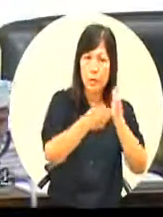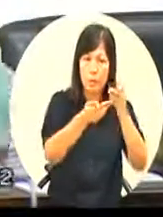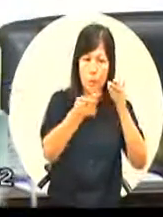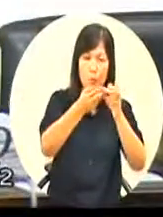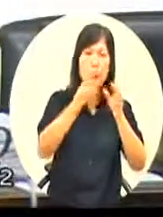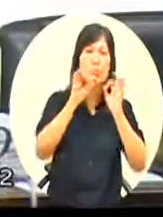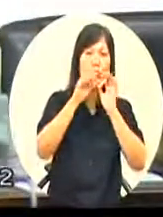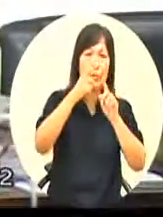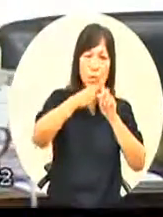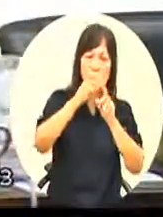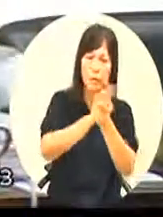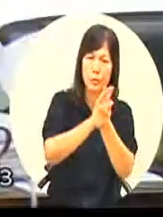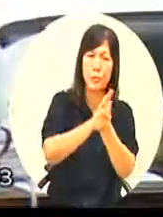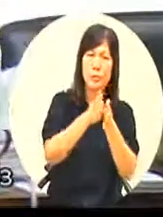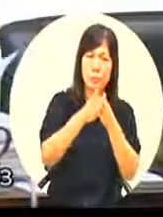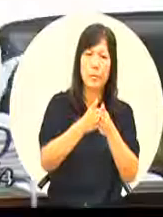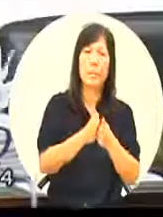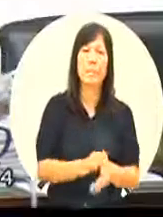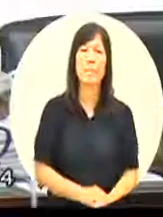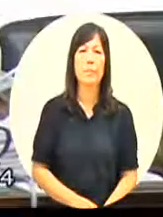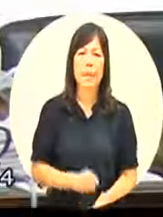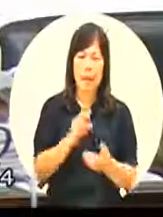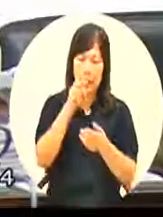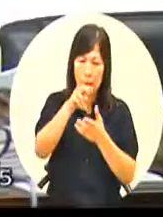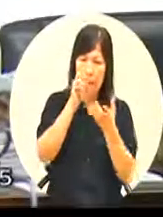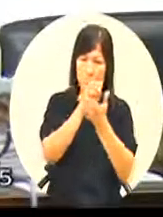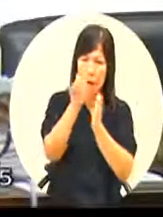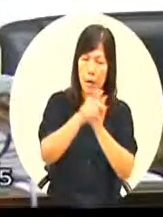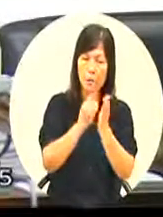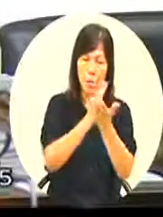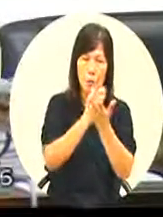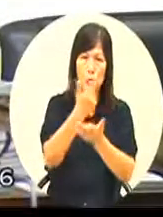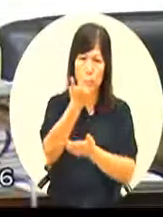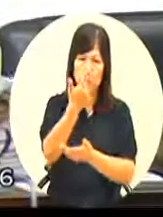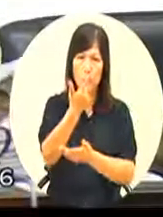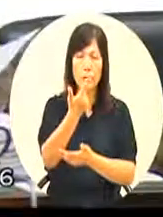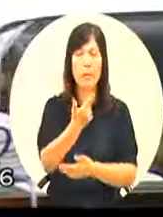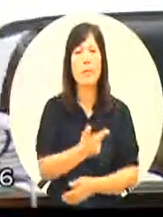质服务。那我看你们的报告在 第六页